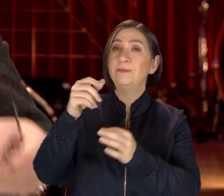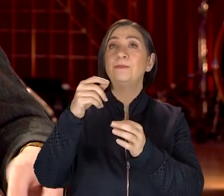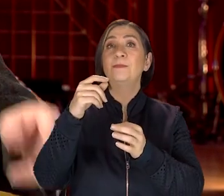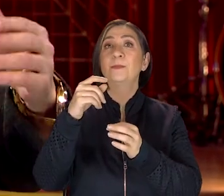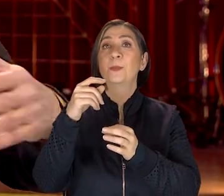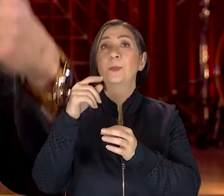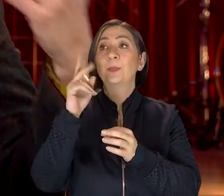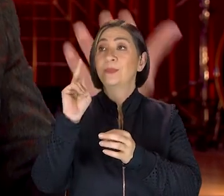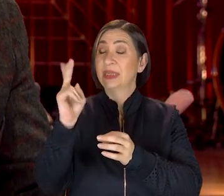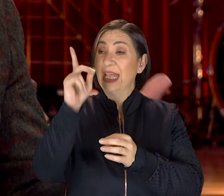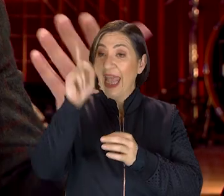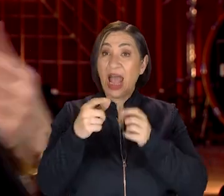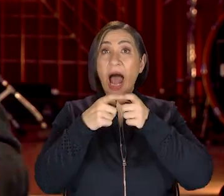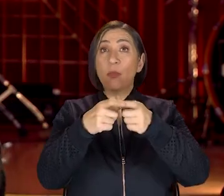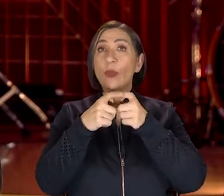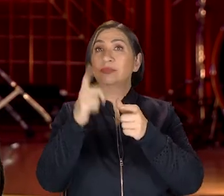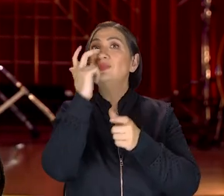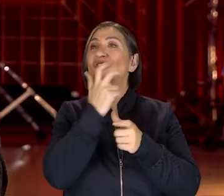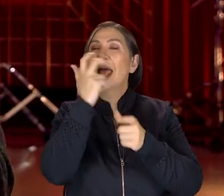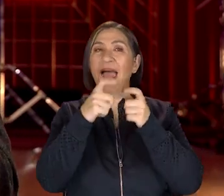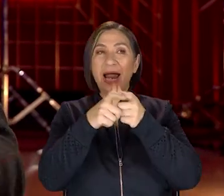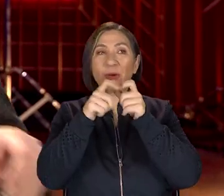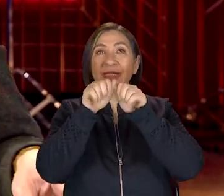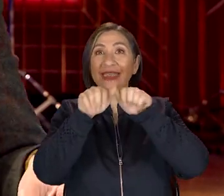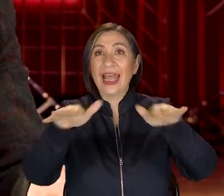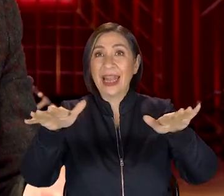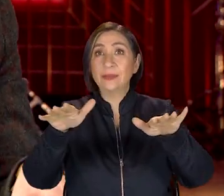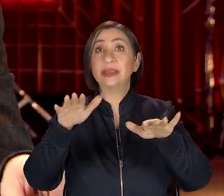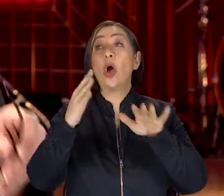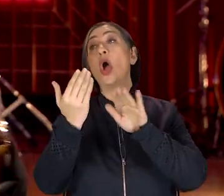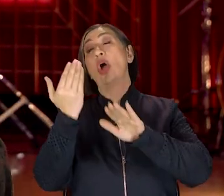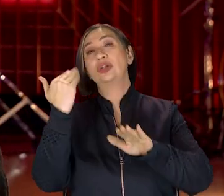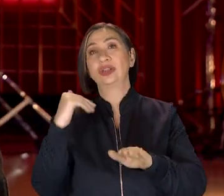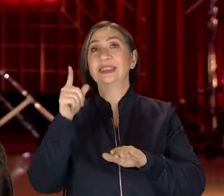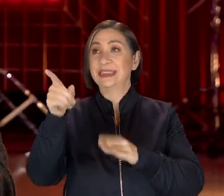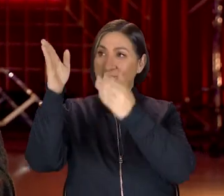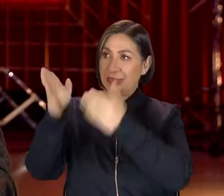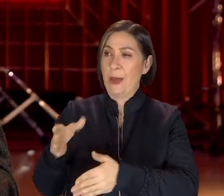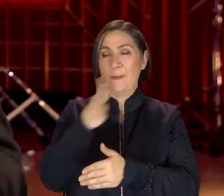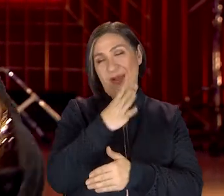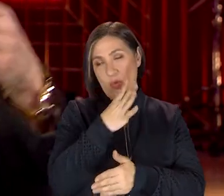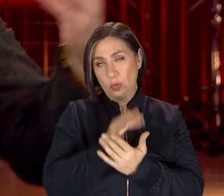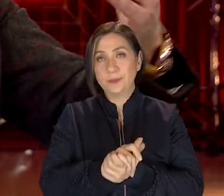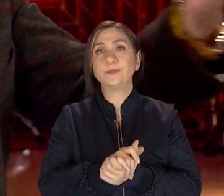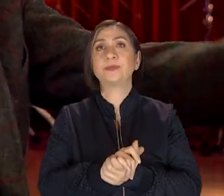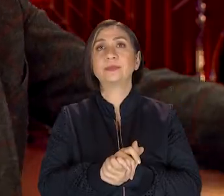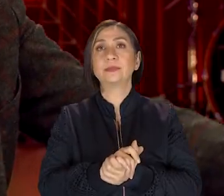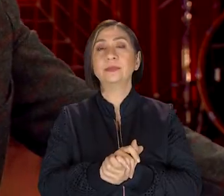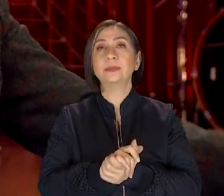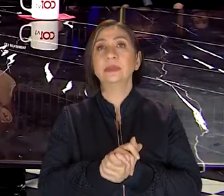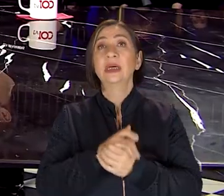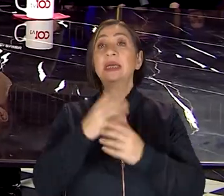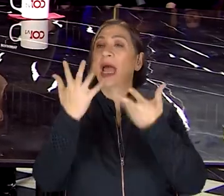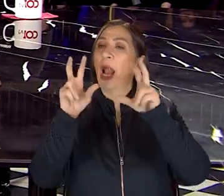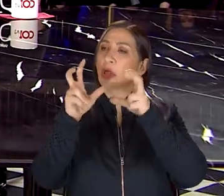tarihinde senin ilk albümünün yayınlanması öncesinde de seni biliyorduk zaten o zaman işte